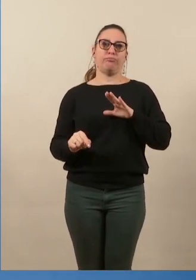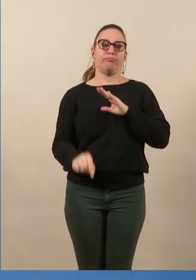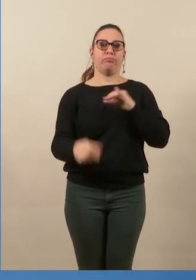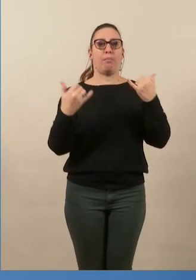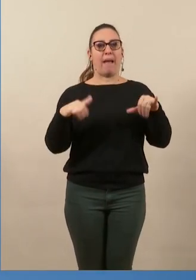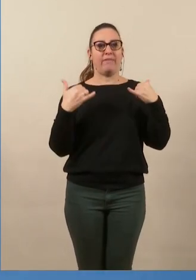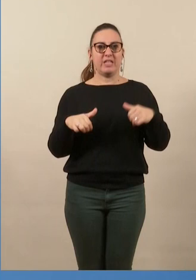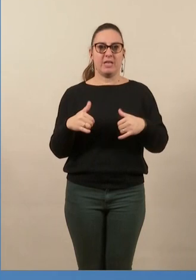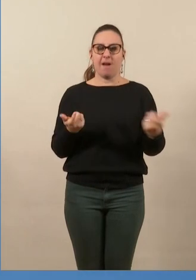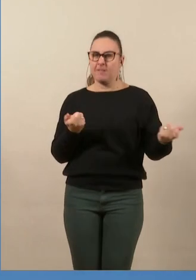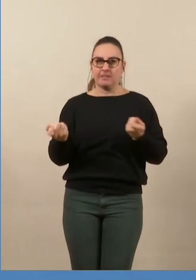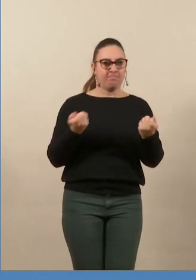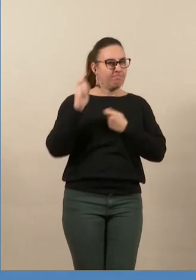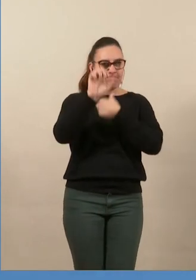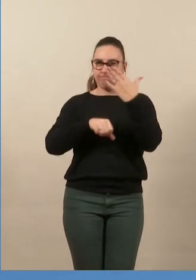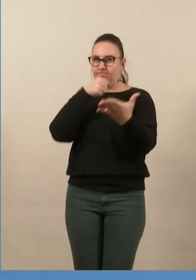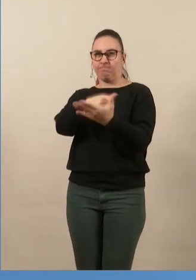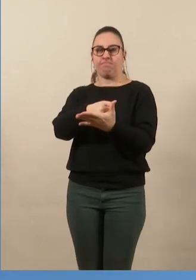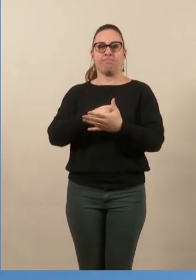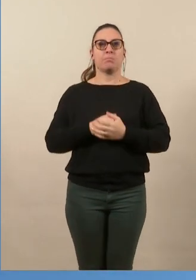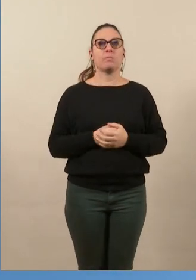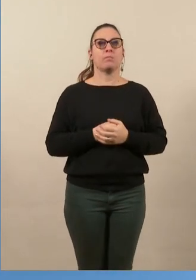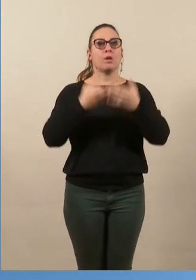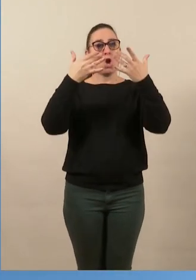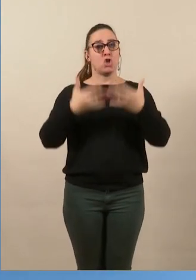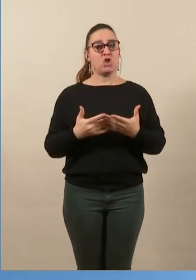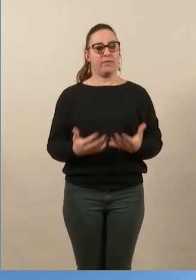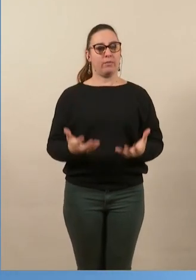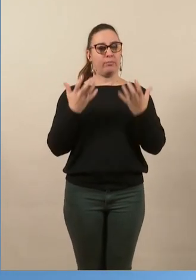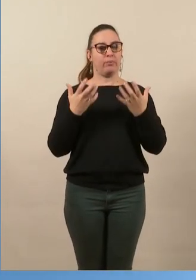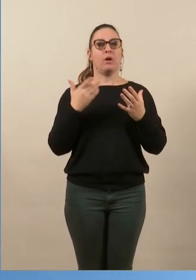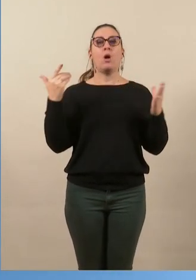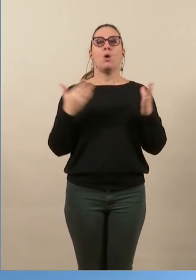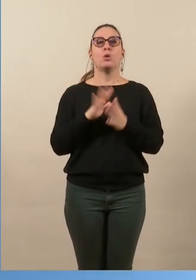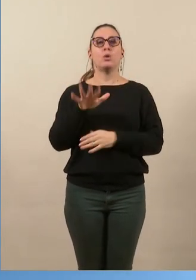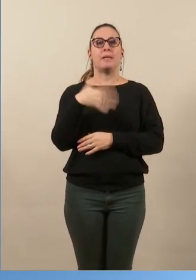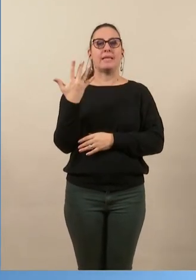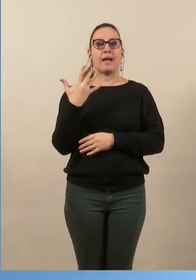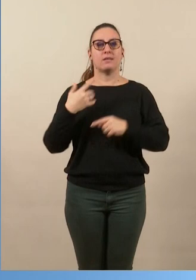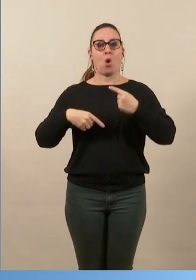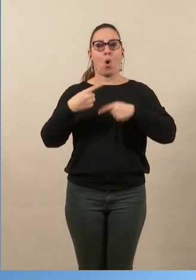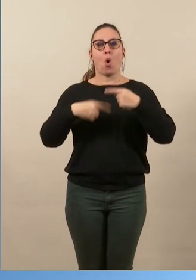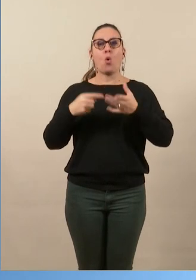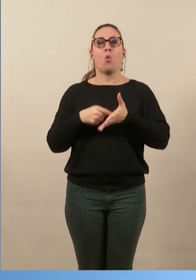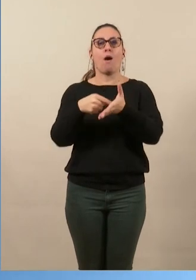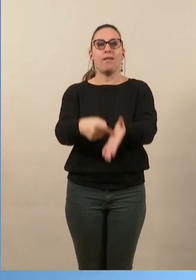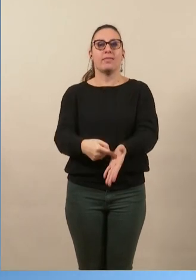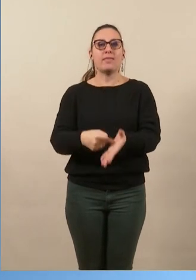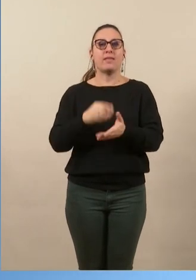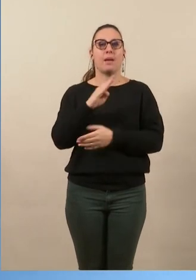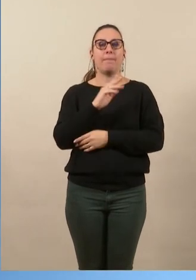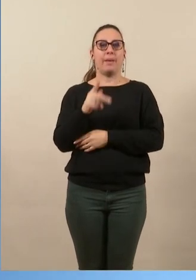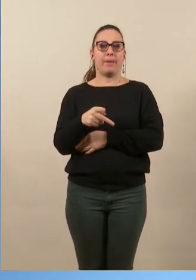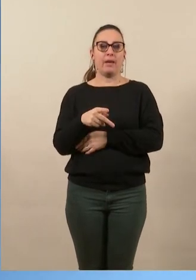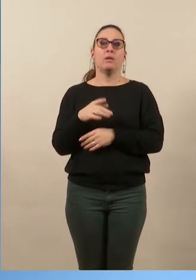pour tenir les chiffres parlent de même en 2015 l'encours de la dette du seul budget principal sans